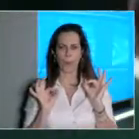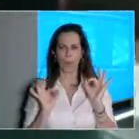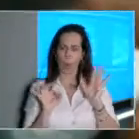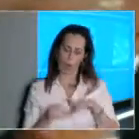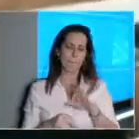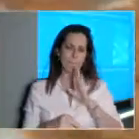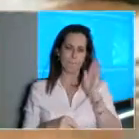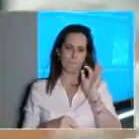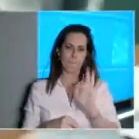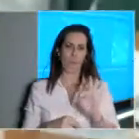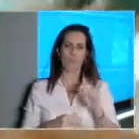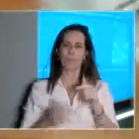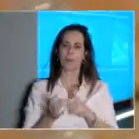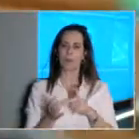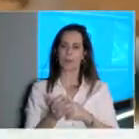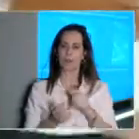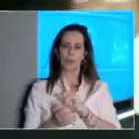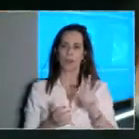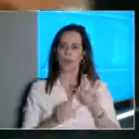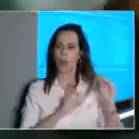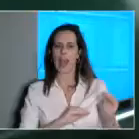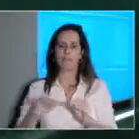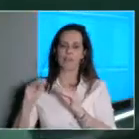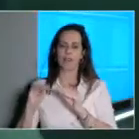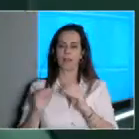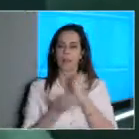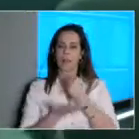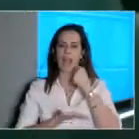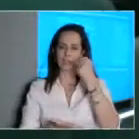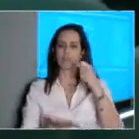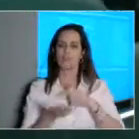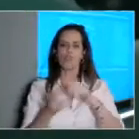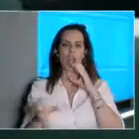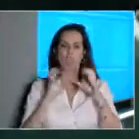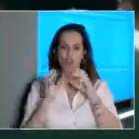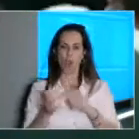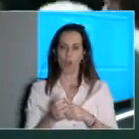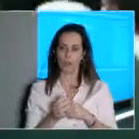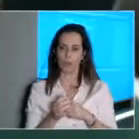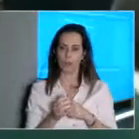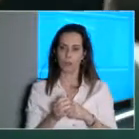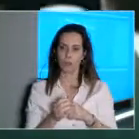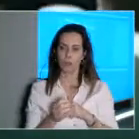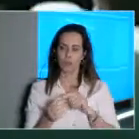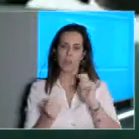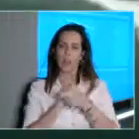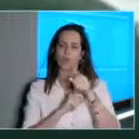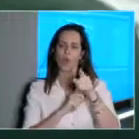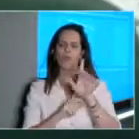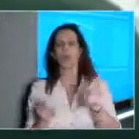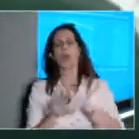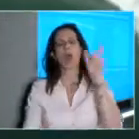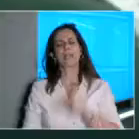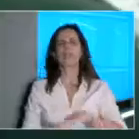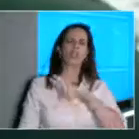מקלות בגלגלים כדי לא להעביר את התקציב, כדי שהתקשורת תהפוך אותו לקדוש